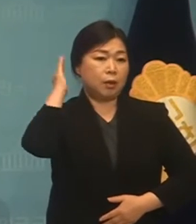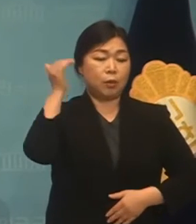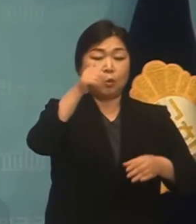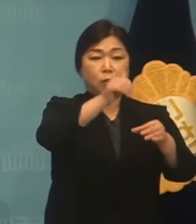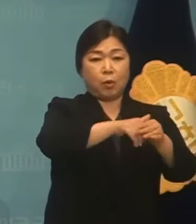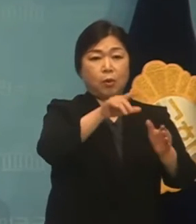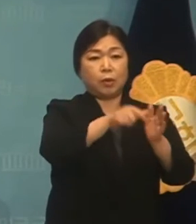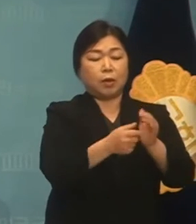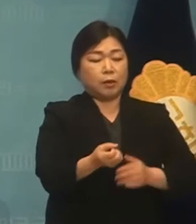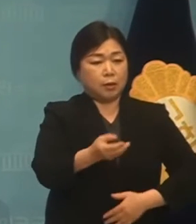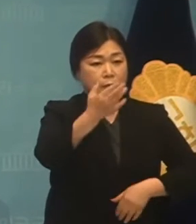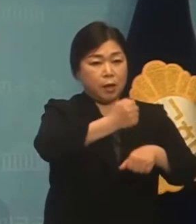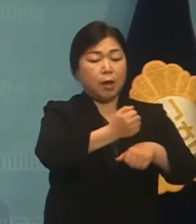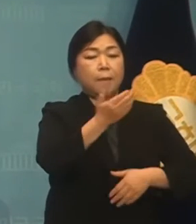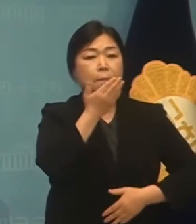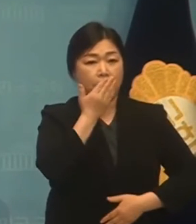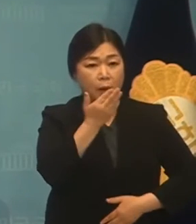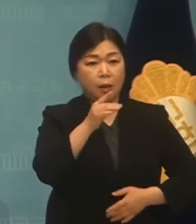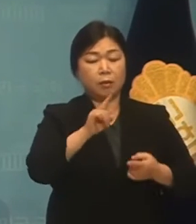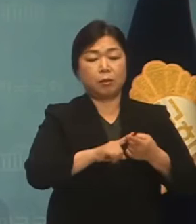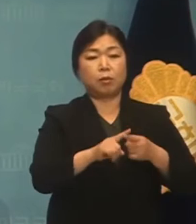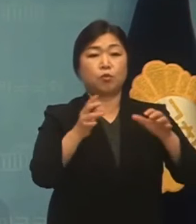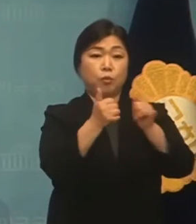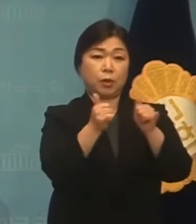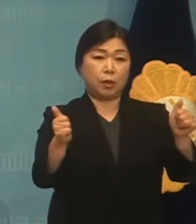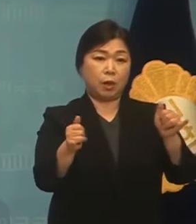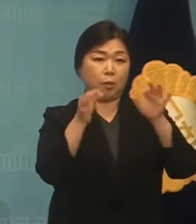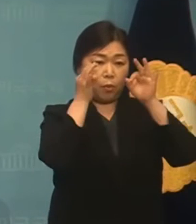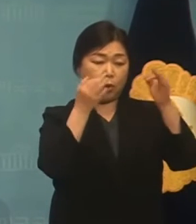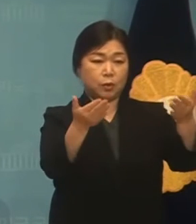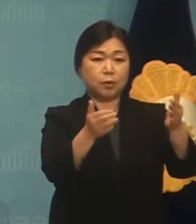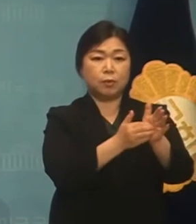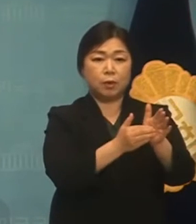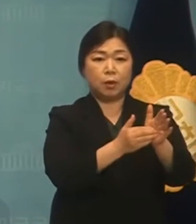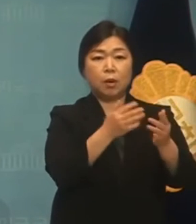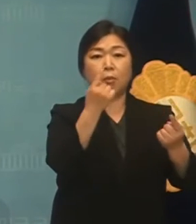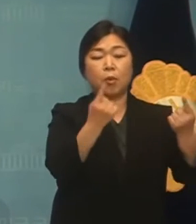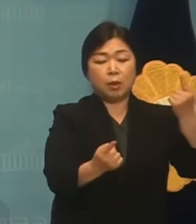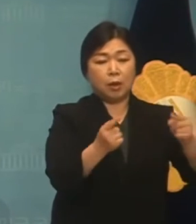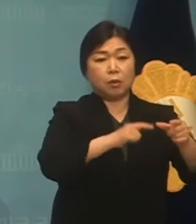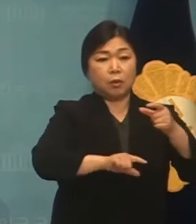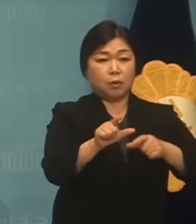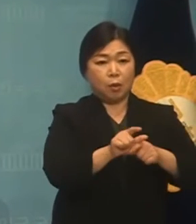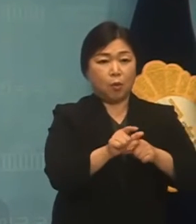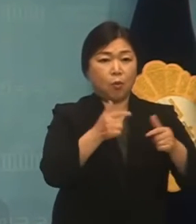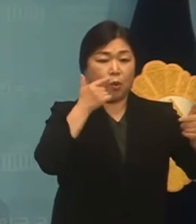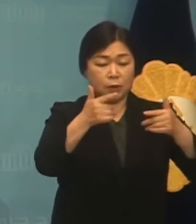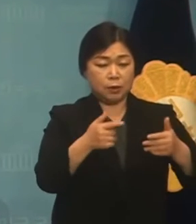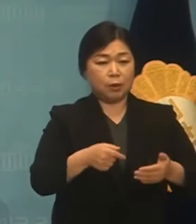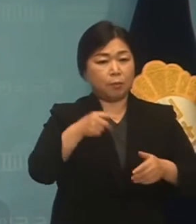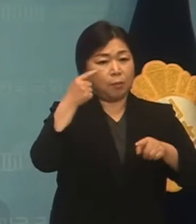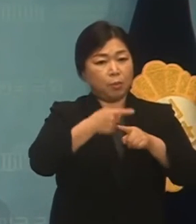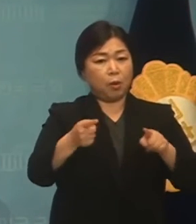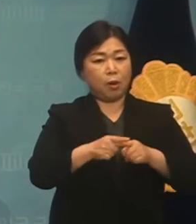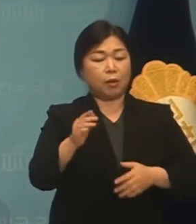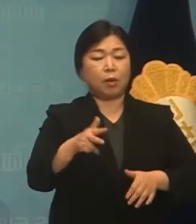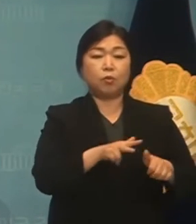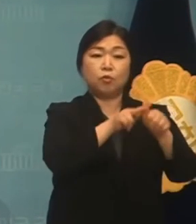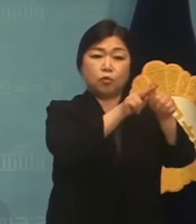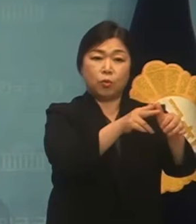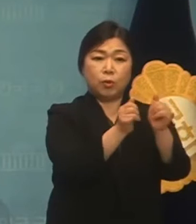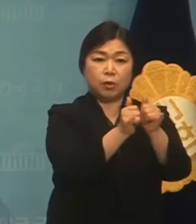수 있는지는 국민께서 답을 보여주셨습니다. 보다 중도적이고 외연 확정에 유리하다고 평가된